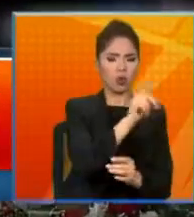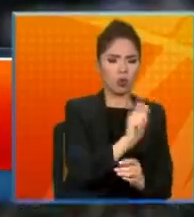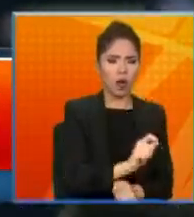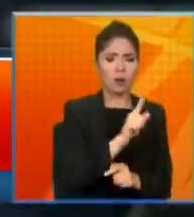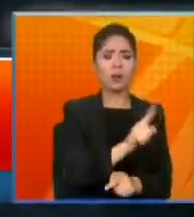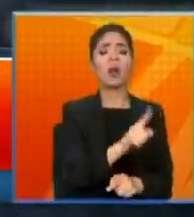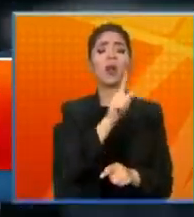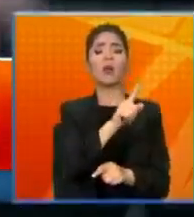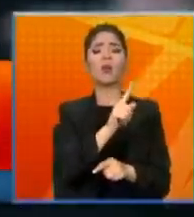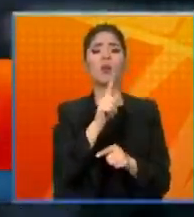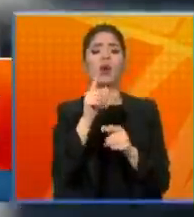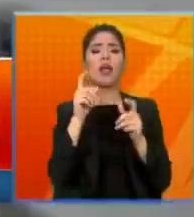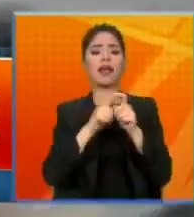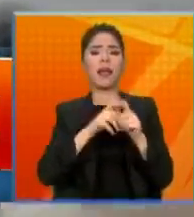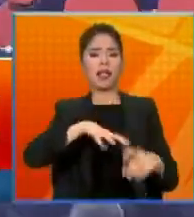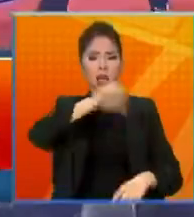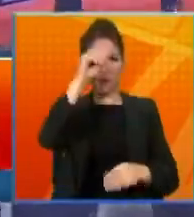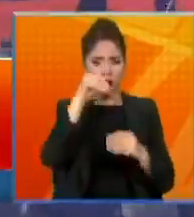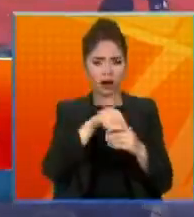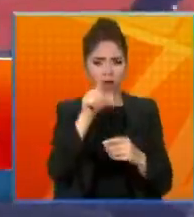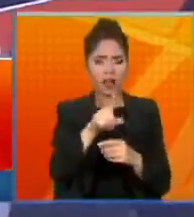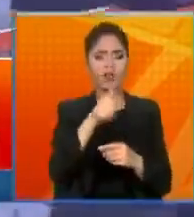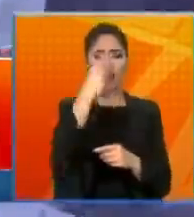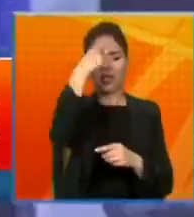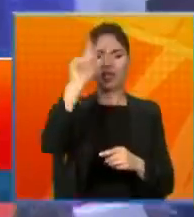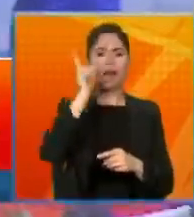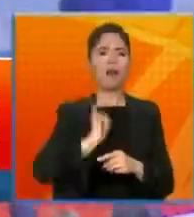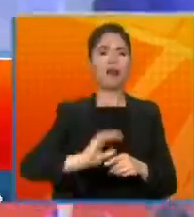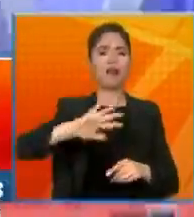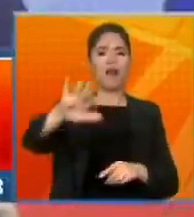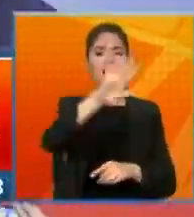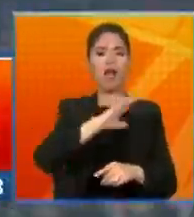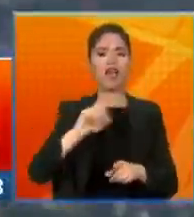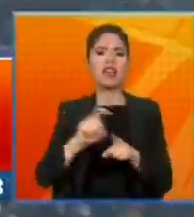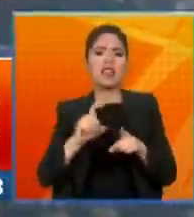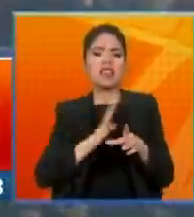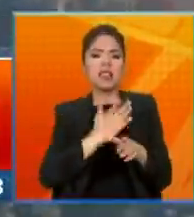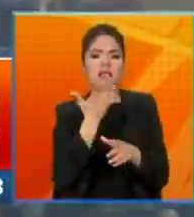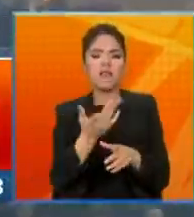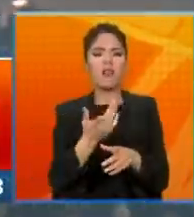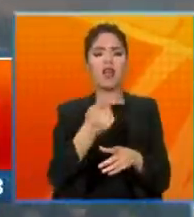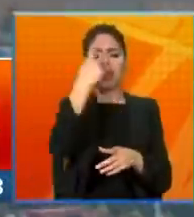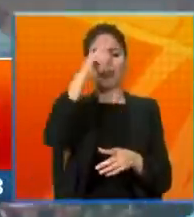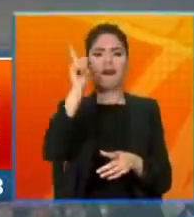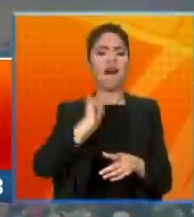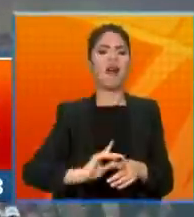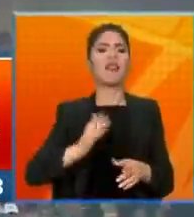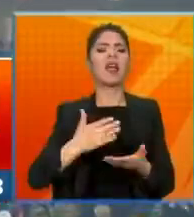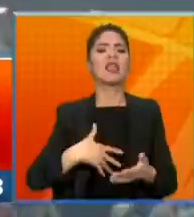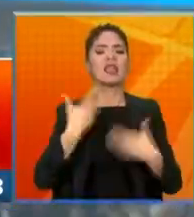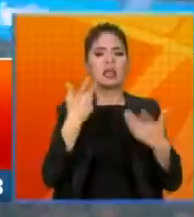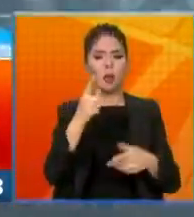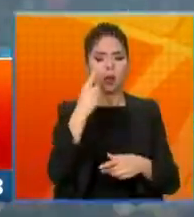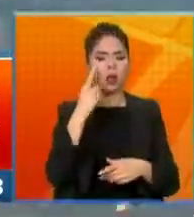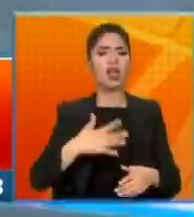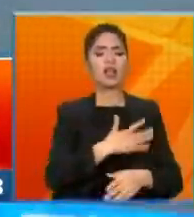dayatması hem genel merkez içinde hem de parti tabanında rahatsızlığı katladı. Delegeler büyük kurultayda Kılıçdaroğlu'na bir